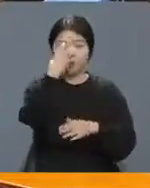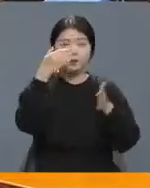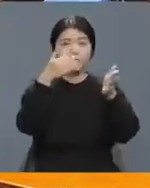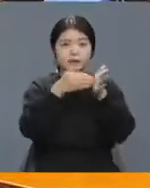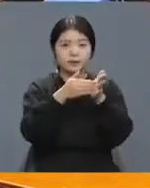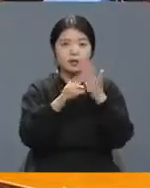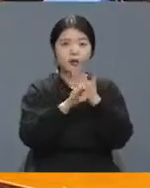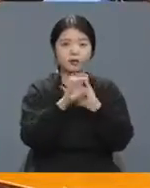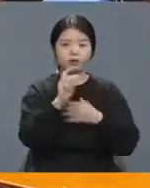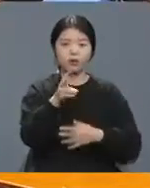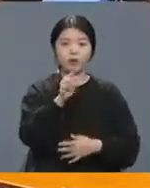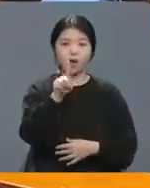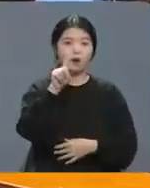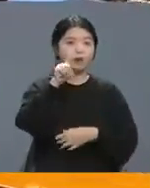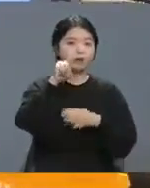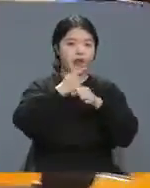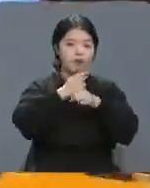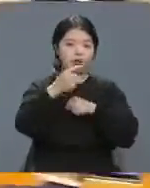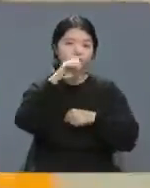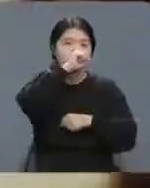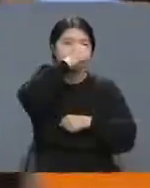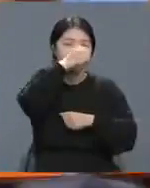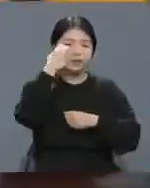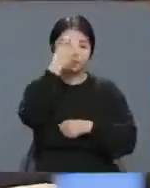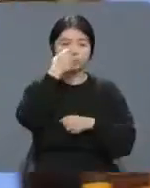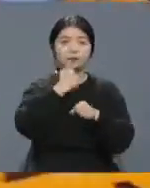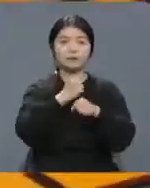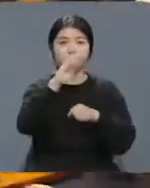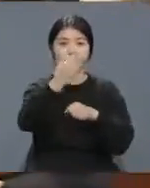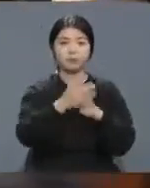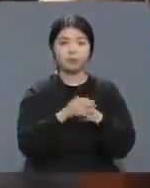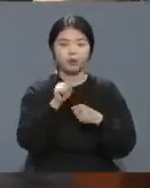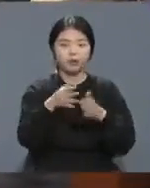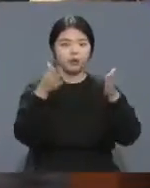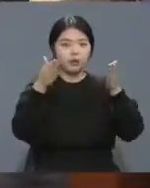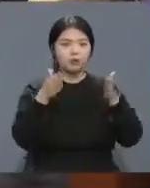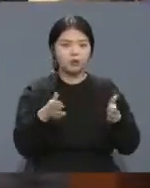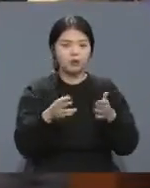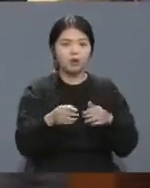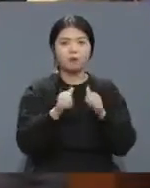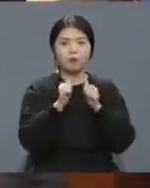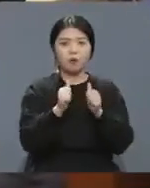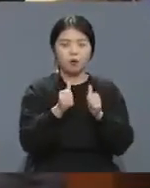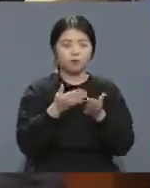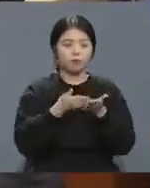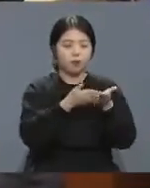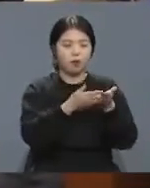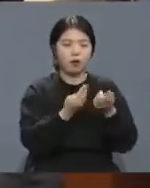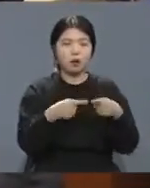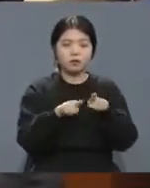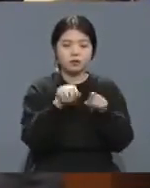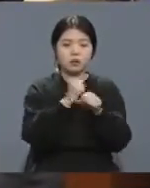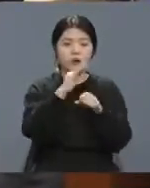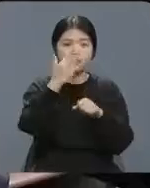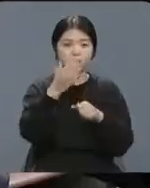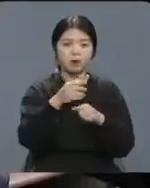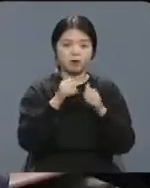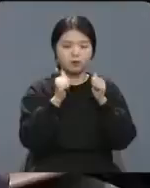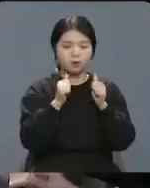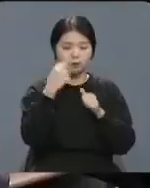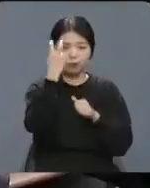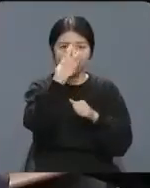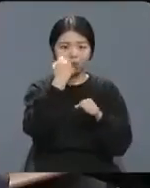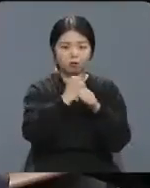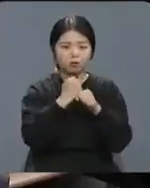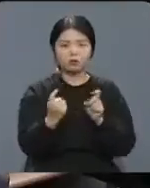곧바로 내년도 예산안 심사에 돌입합니다 이 기간 법원 심사도 병행 되지만 예산안 심사에 따른 여야 간